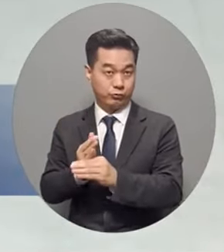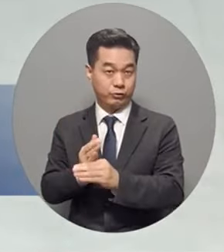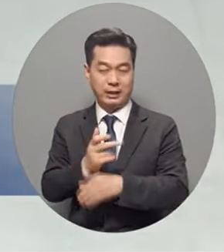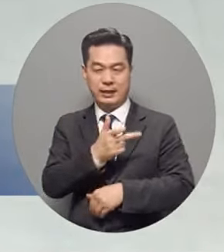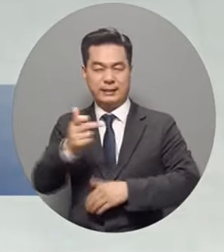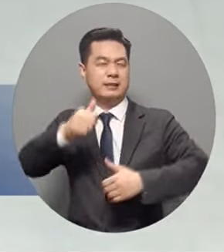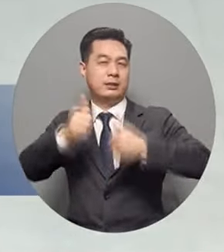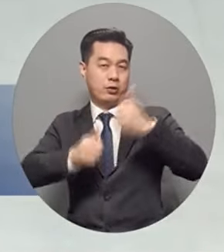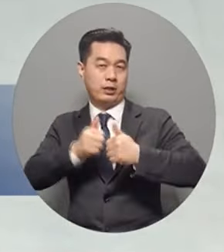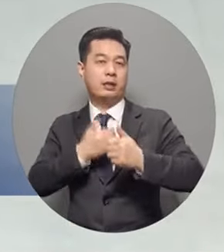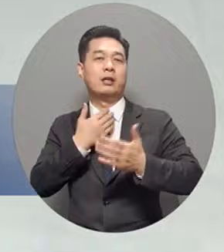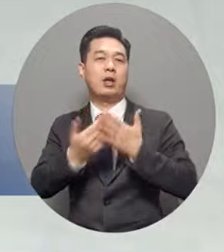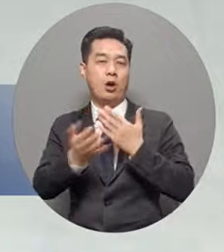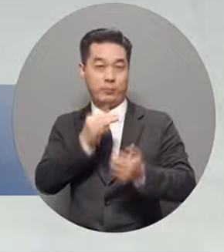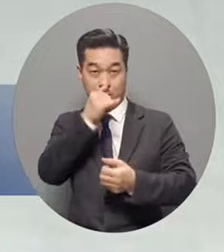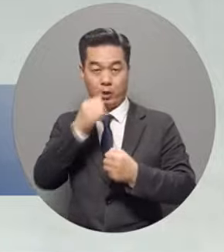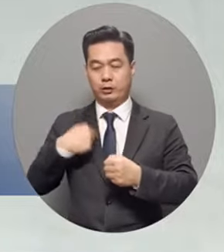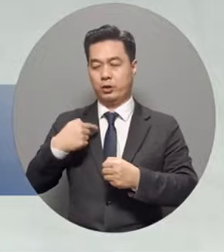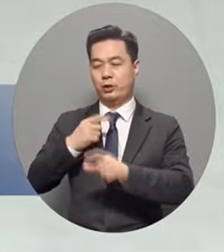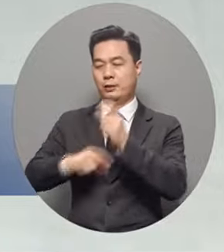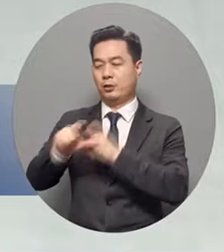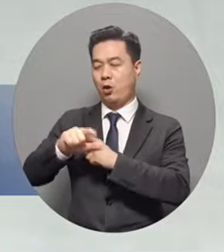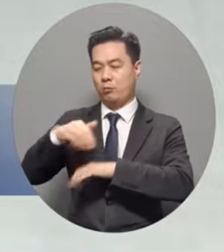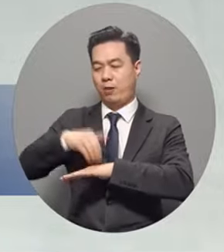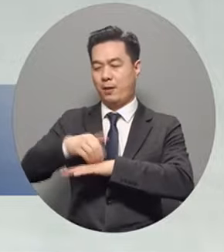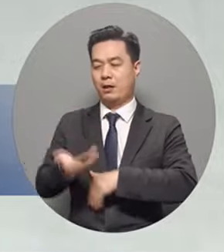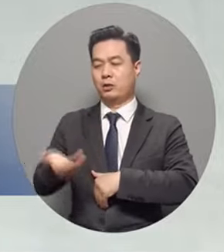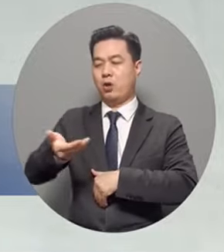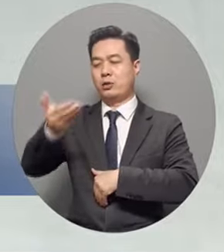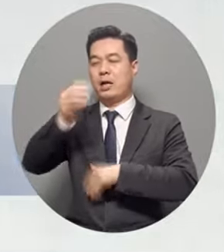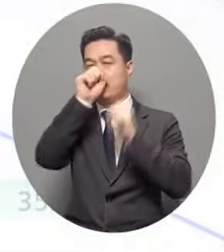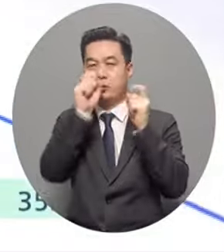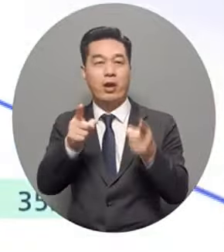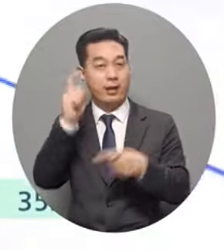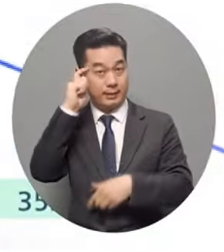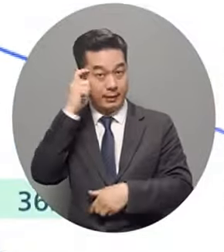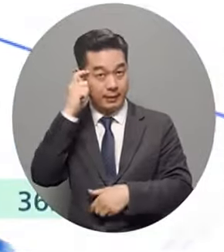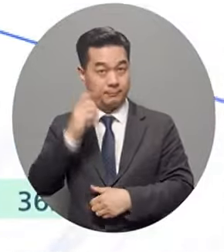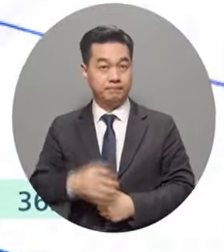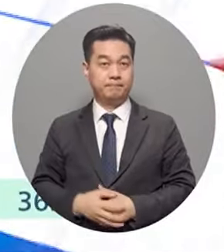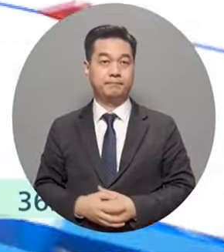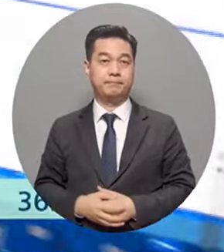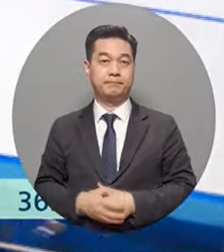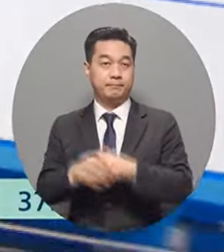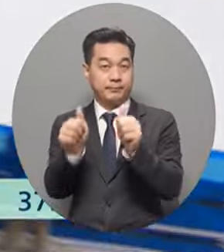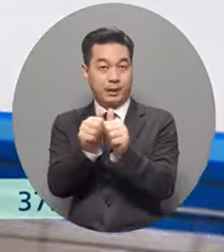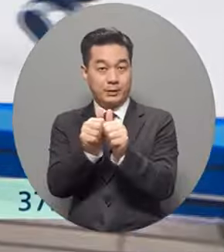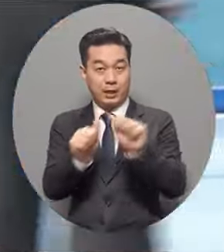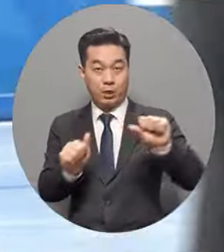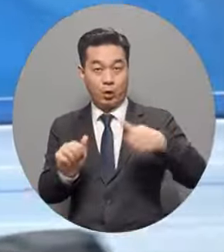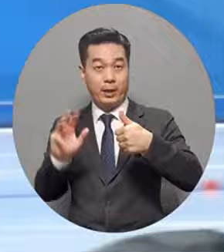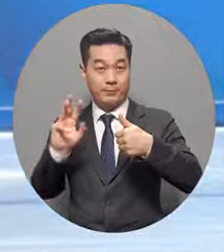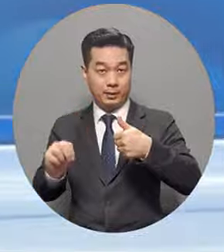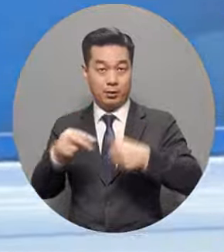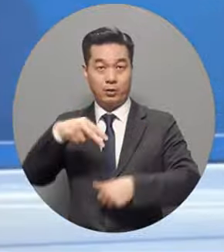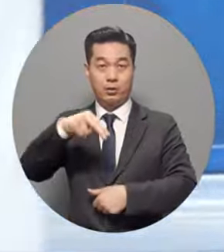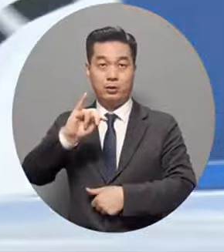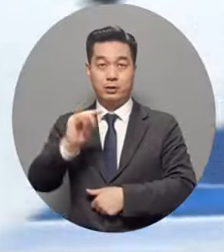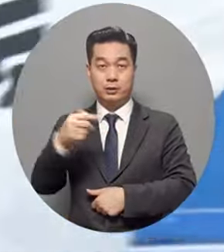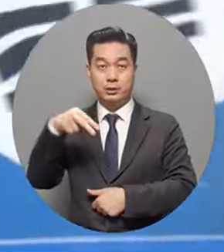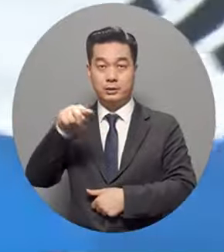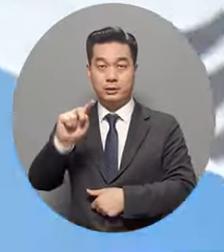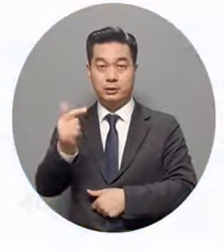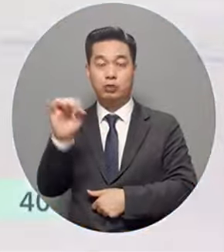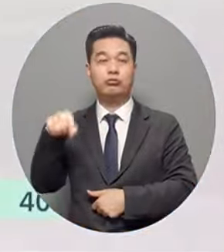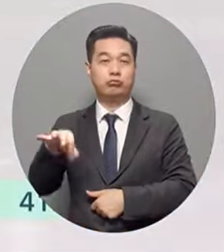자체로 저를 한 단계 더 성장시킬 수 있었던 기회라고 생각합니다. 남자 500m의 신선웅은 동메달을